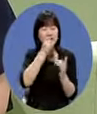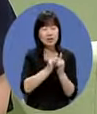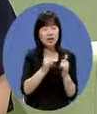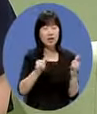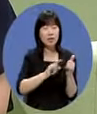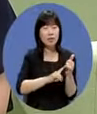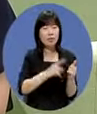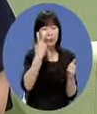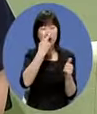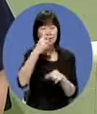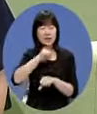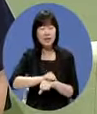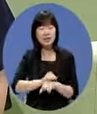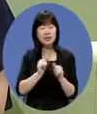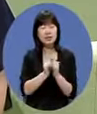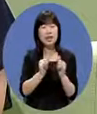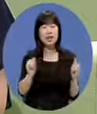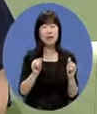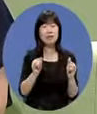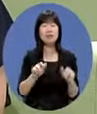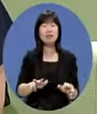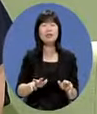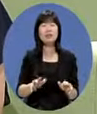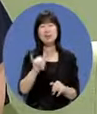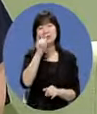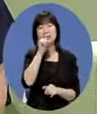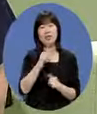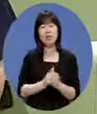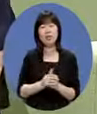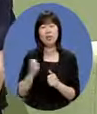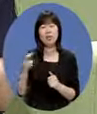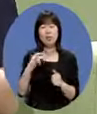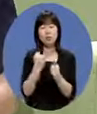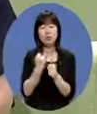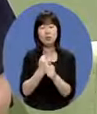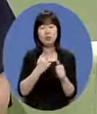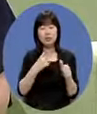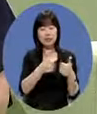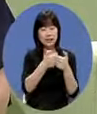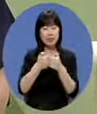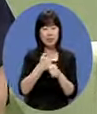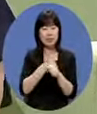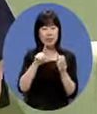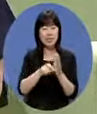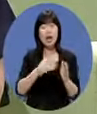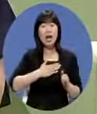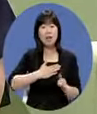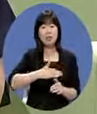사람하고 관리를 잘 할 수 있는 사람들이 사실은 있어요. 그리고 부부 상담을 이렇게 하다 보면 알고 있어요. 그건 따로